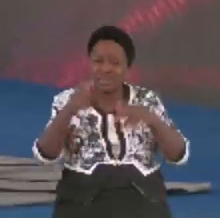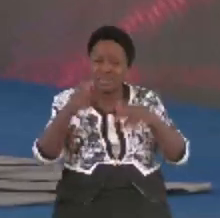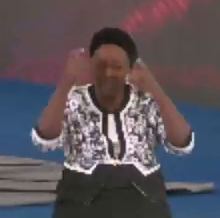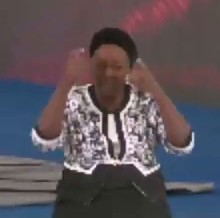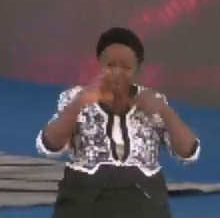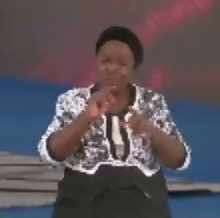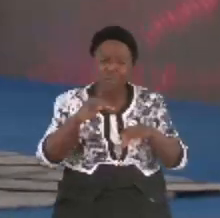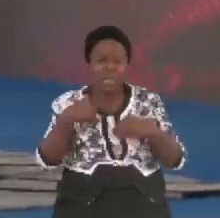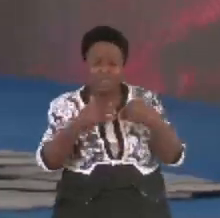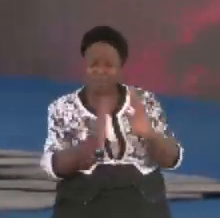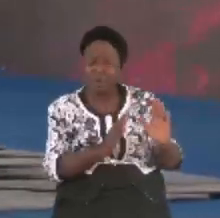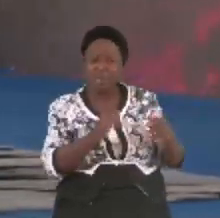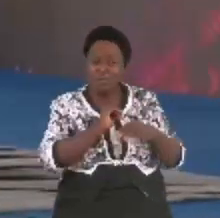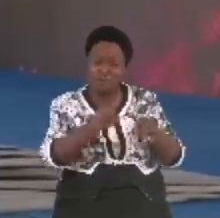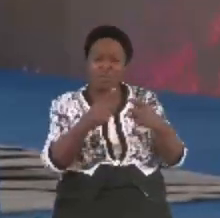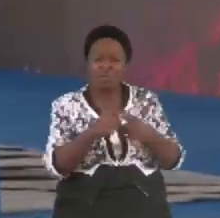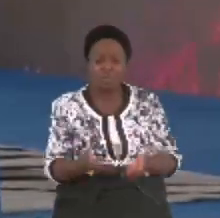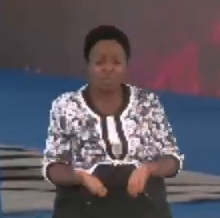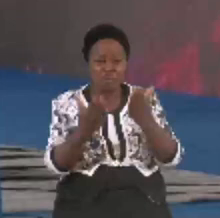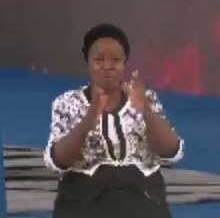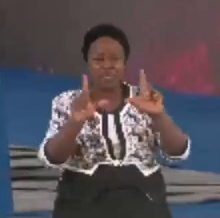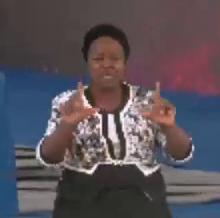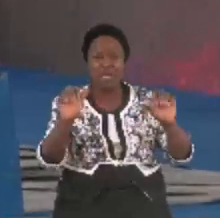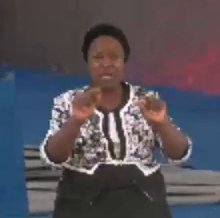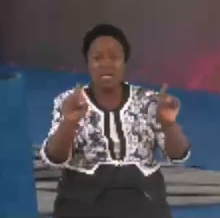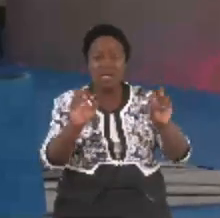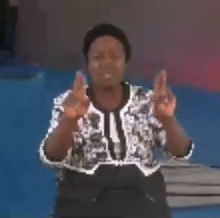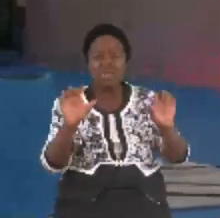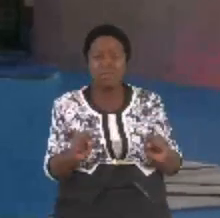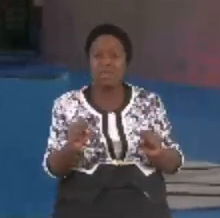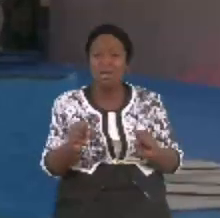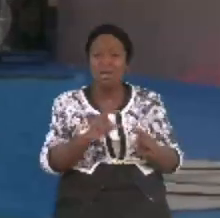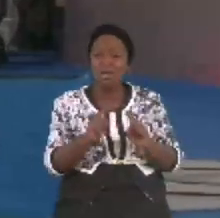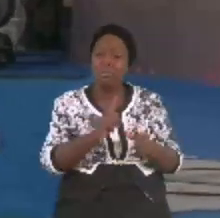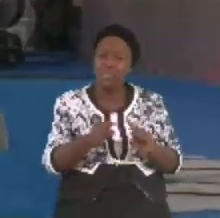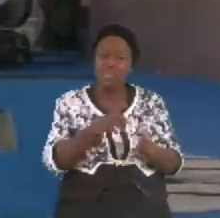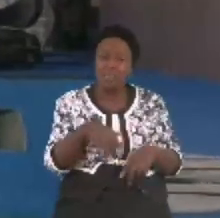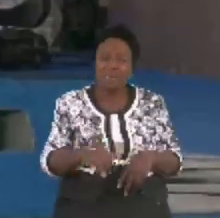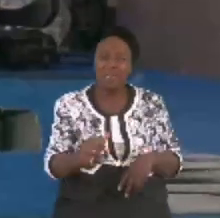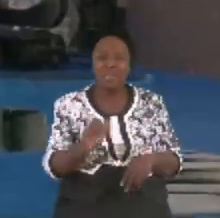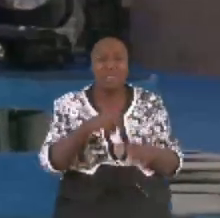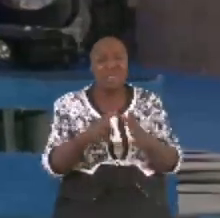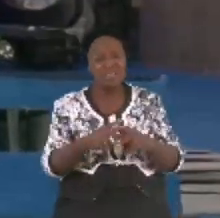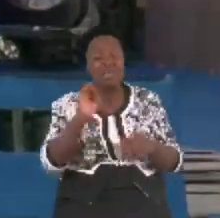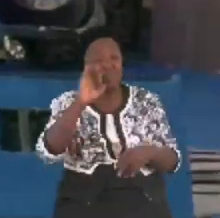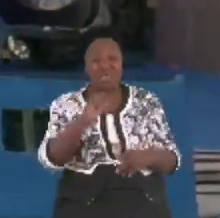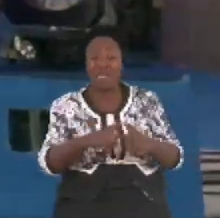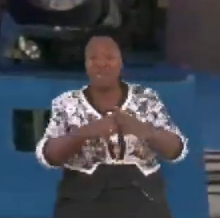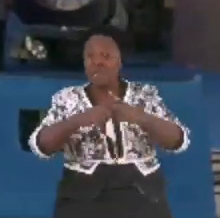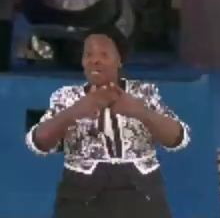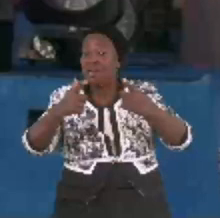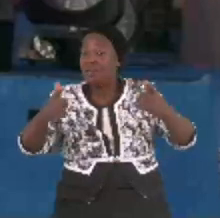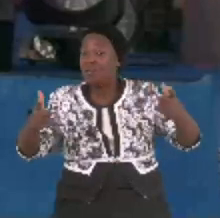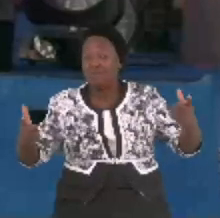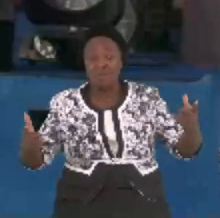Il voulait ressusciter Lazare. Il savait que Lazare allait ressusciter. Mais il est le grand